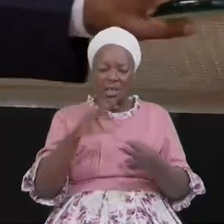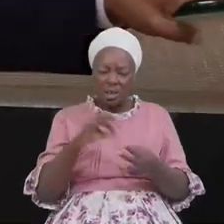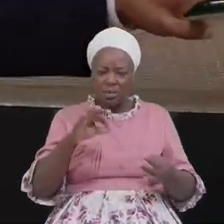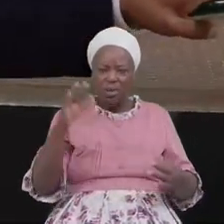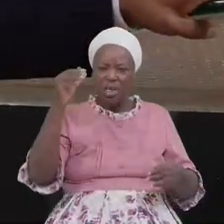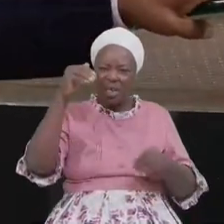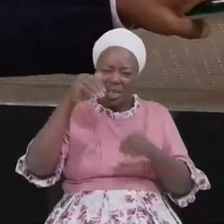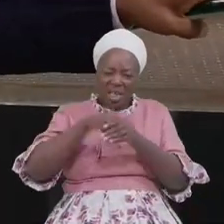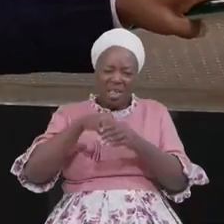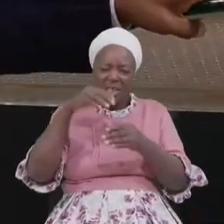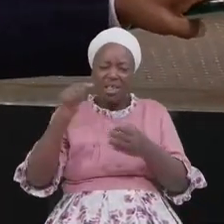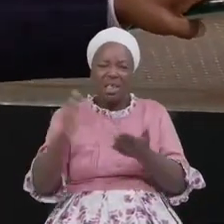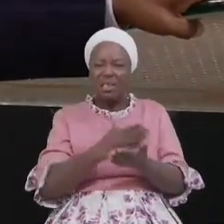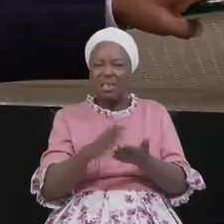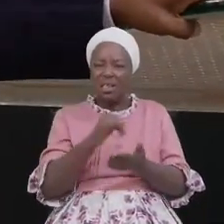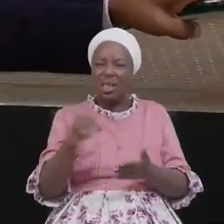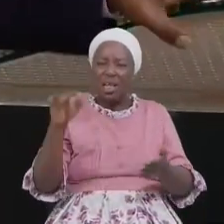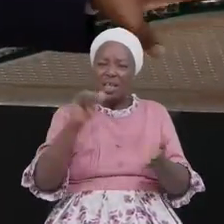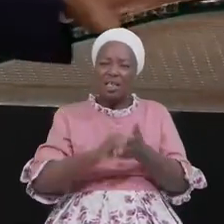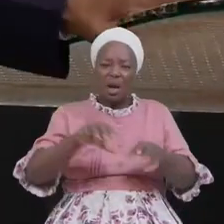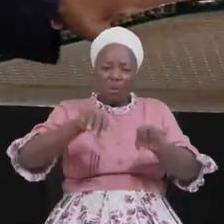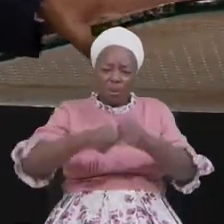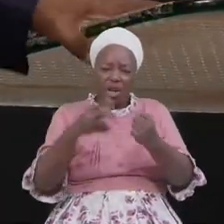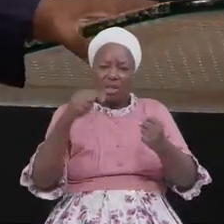les champs qui brise